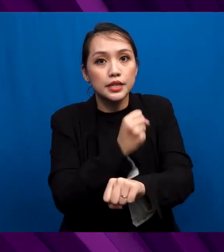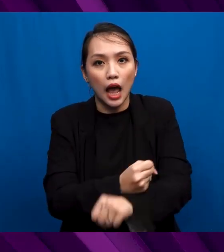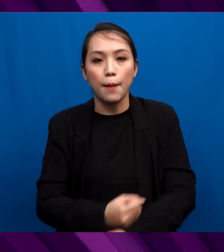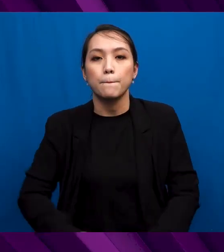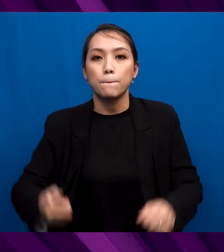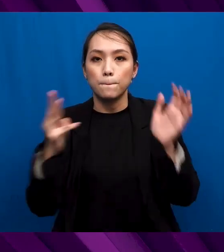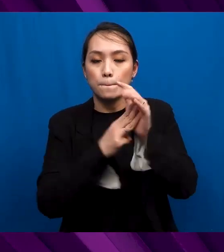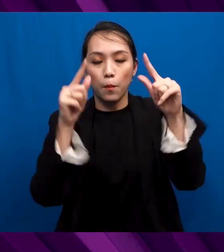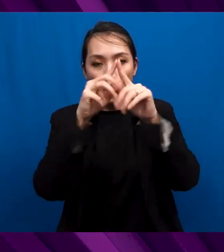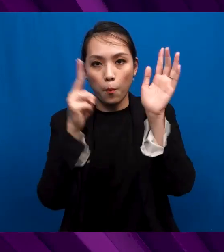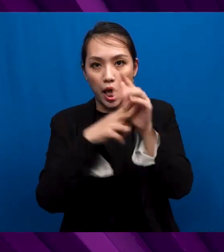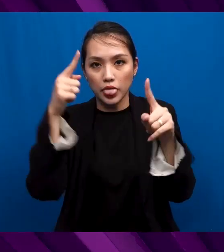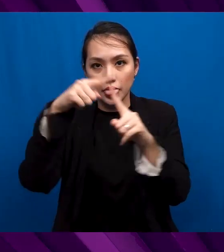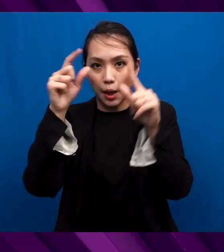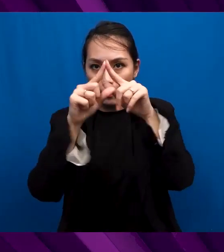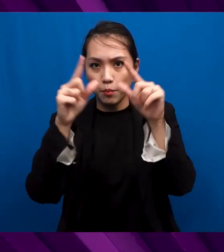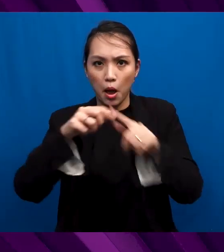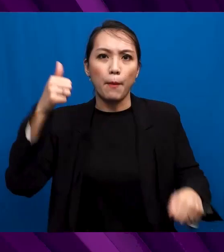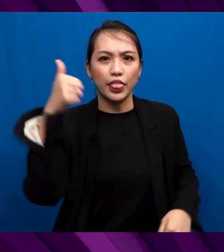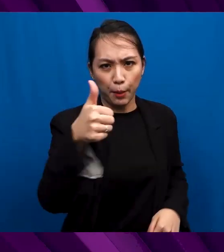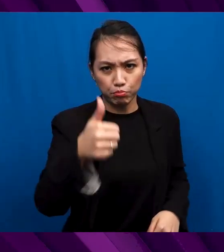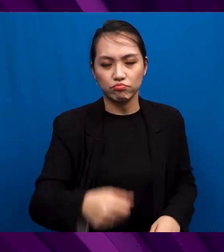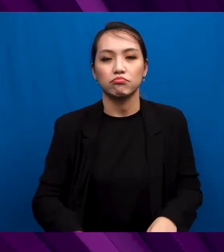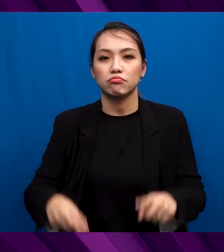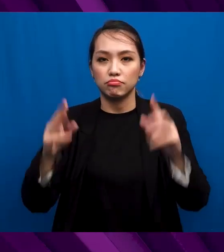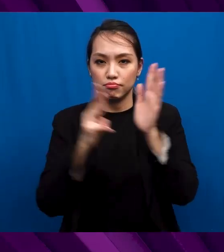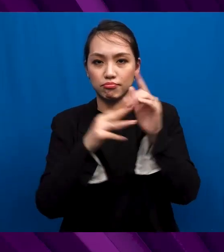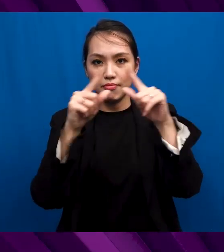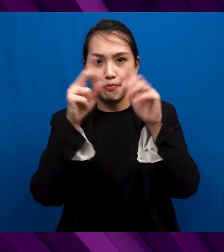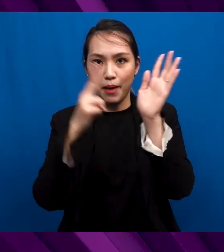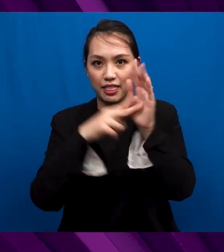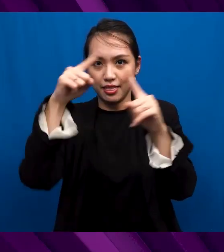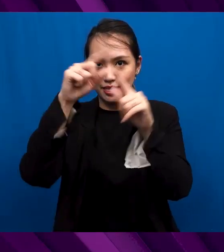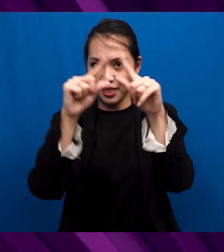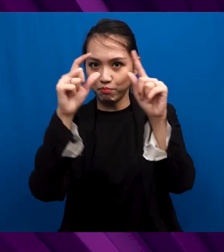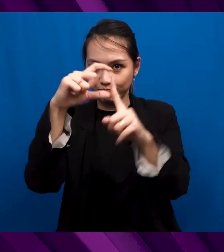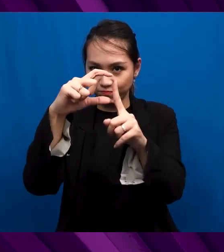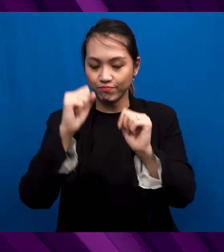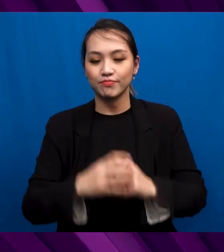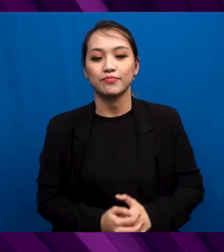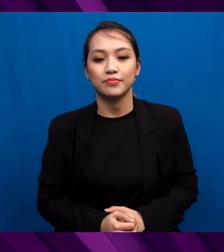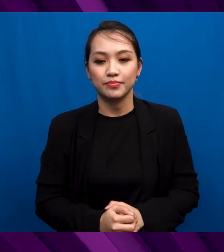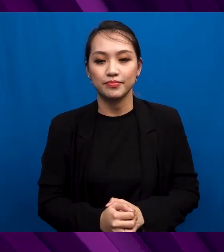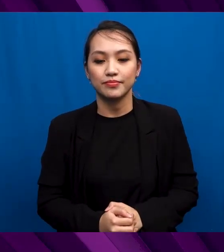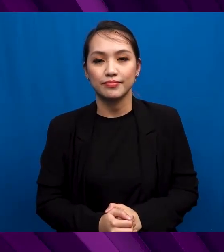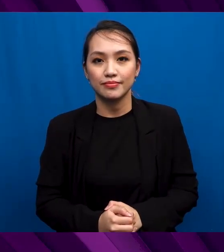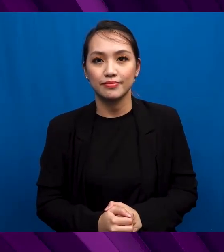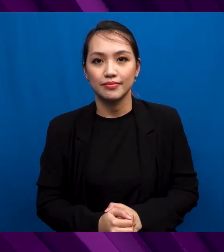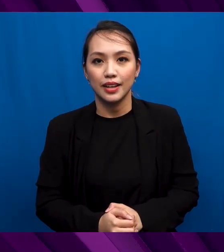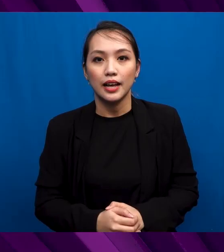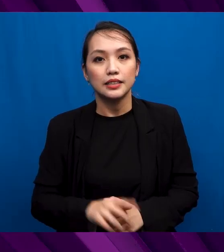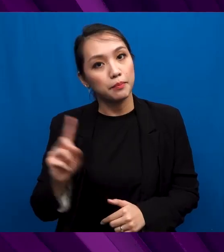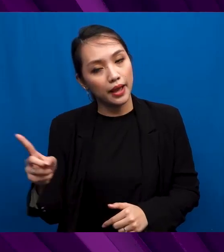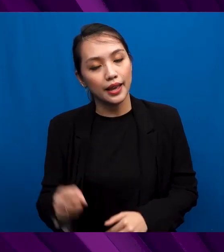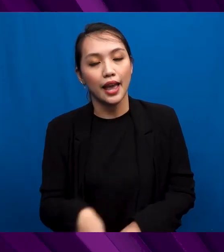mantap lagi untuk melakukan pekerjaan apapun yang menantimu, yang harus kau lakukan sebagai tanggung jawabmu. Don't